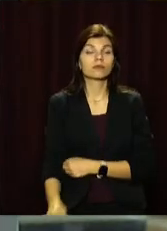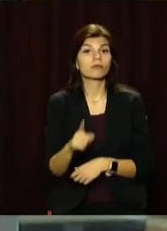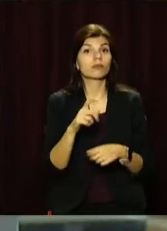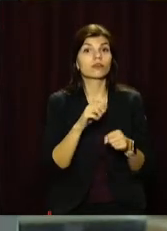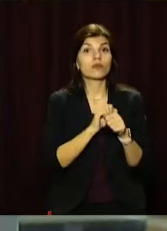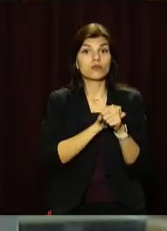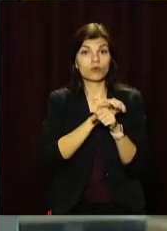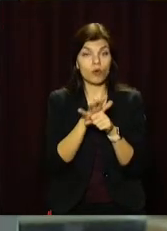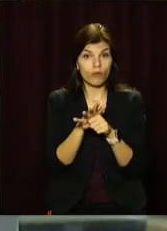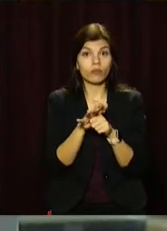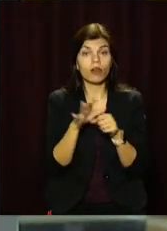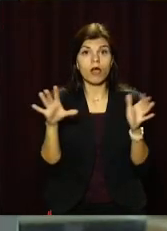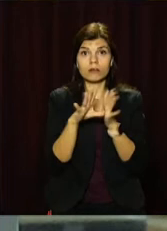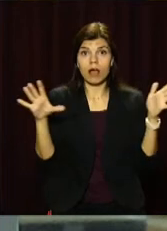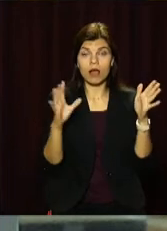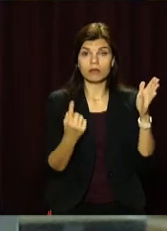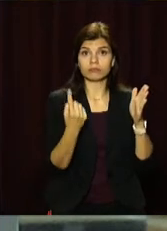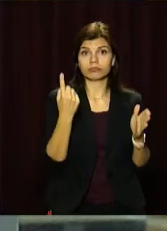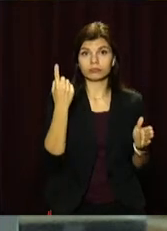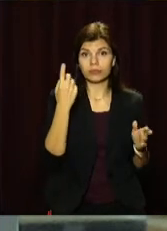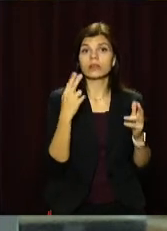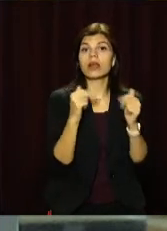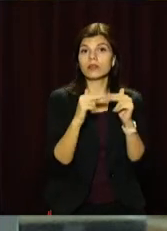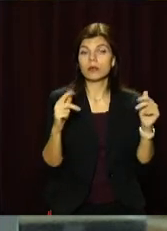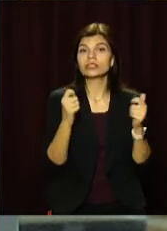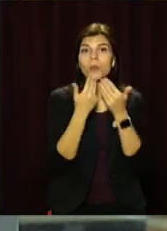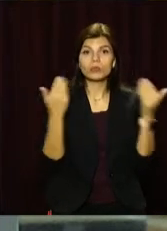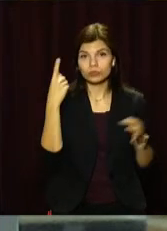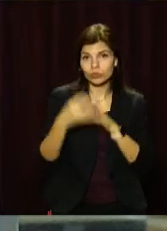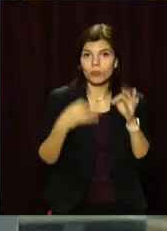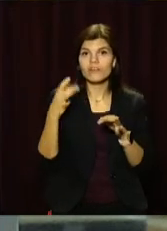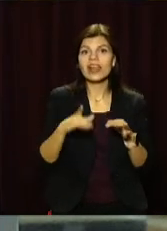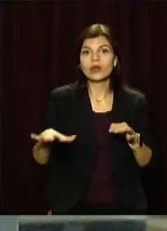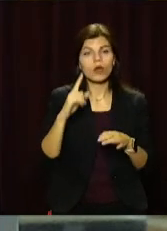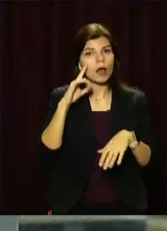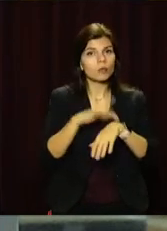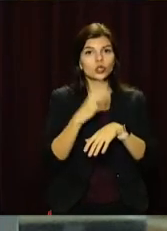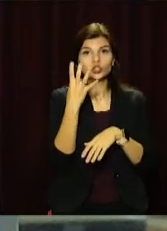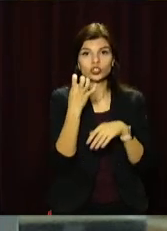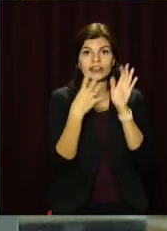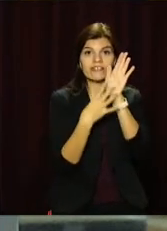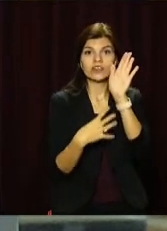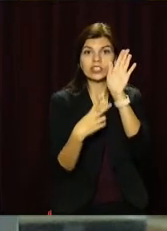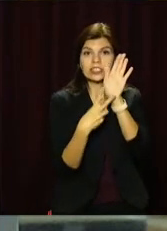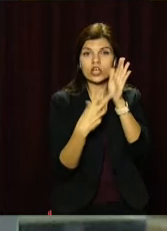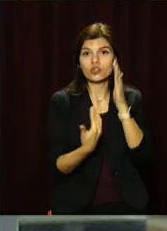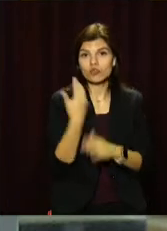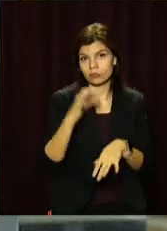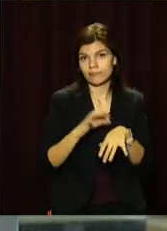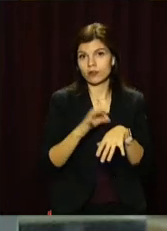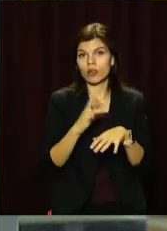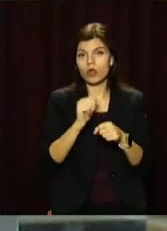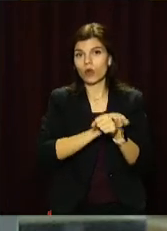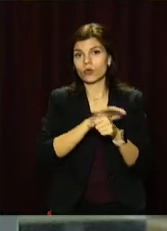Ковідні антирекорди сьогодні на Дніпропетровщині. За останню добу в регіоні виявили 497 нових захворілих